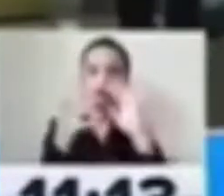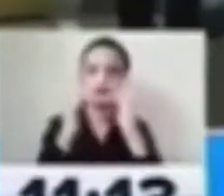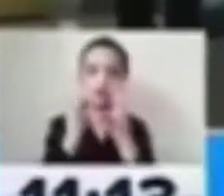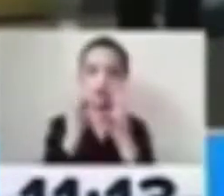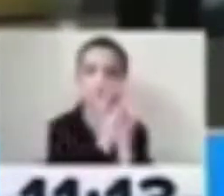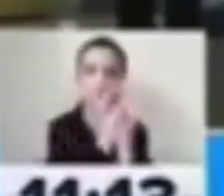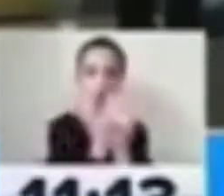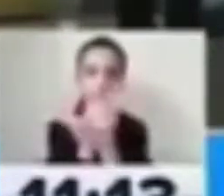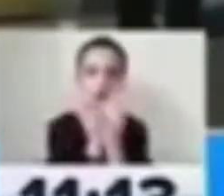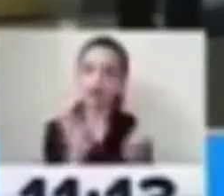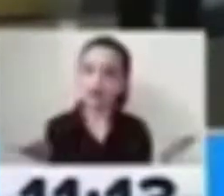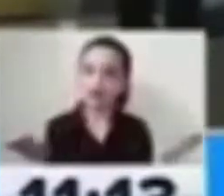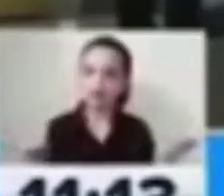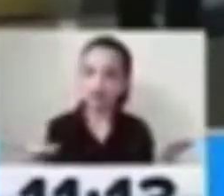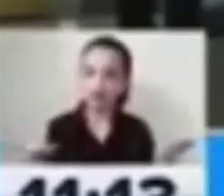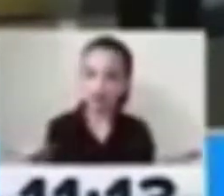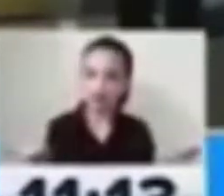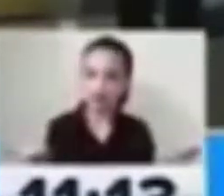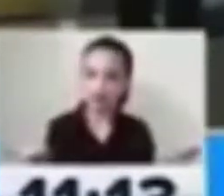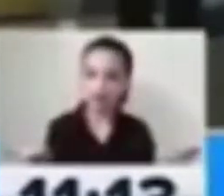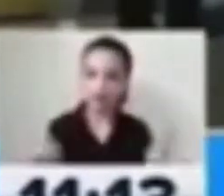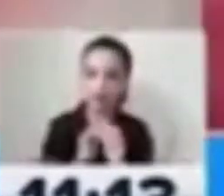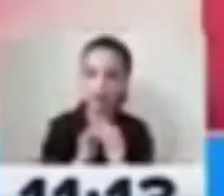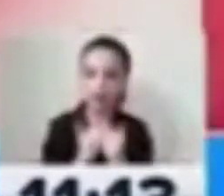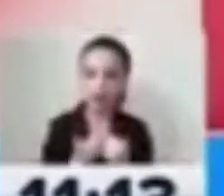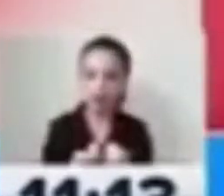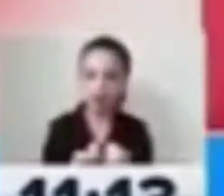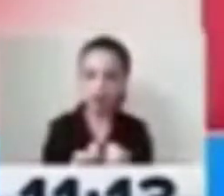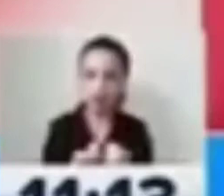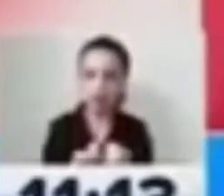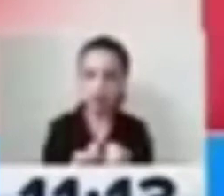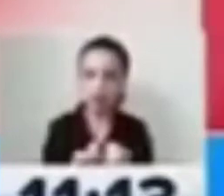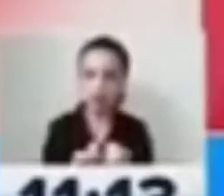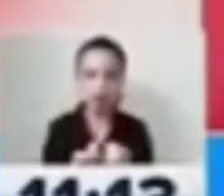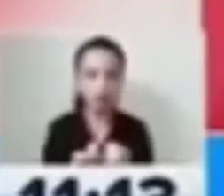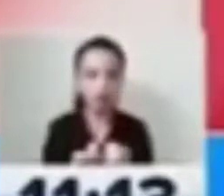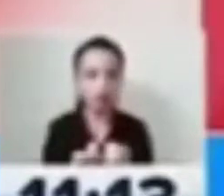City, Consolacion, Danau, Liloan, Mandaue,